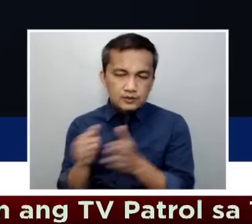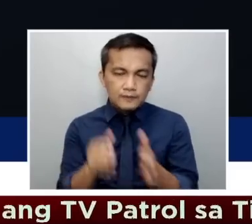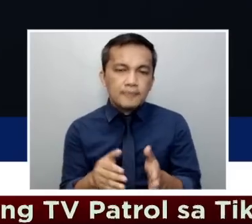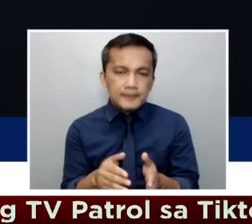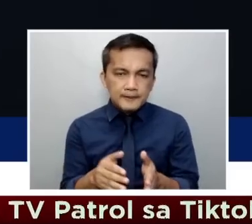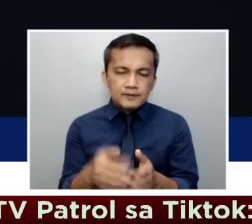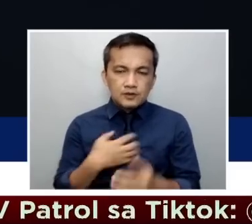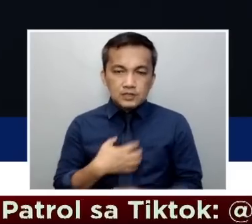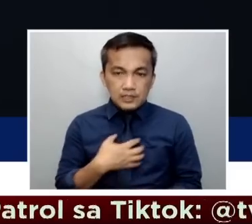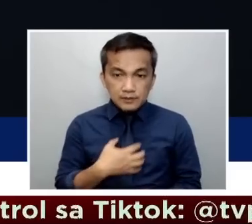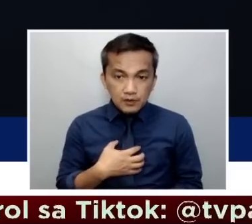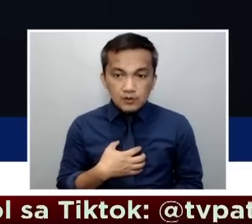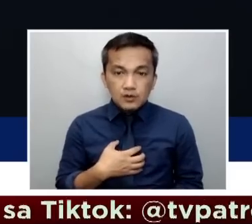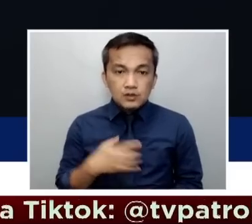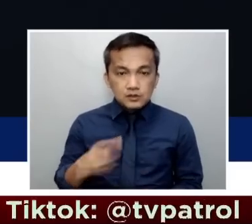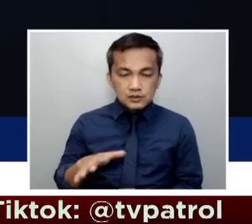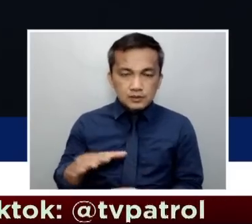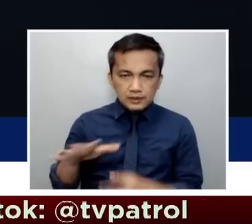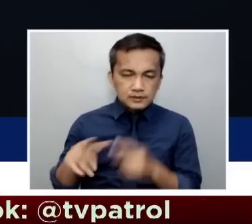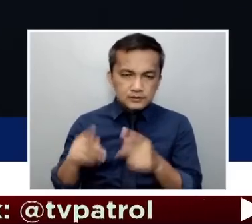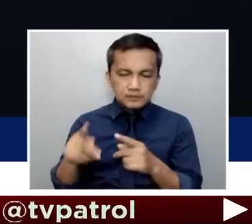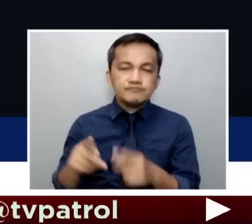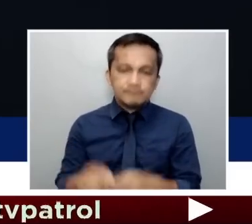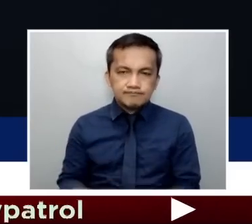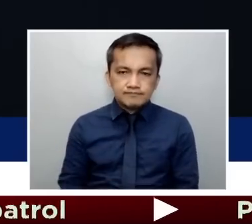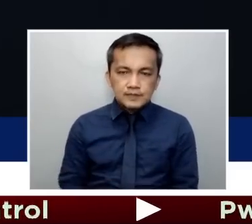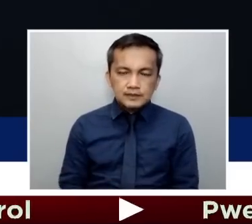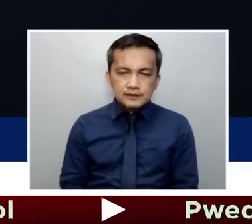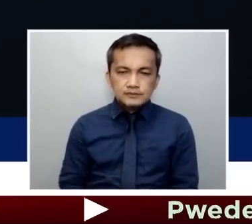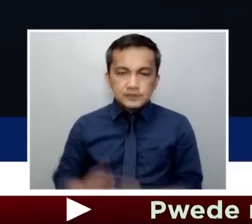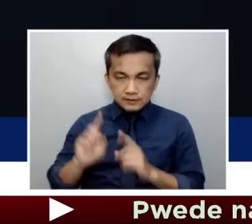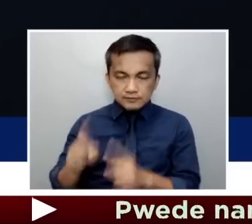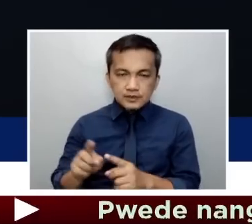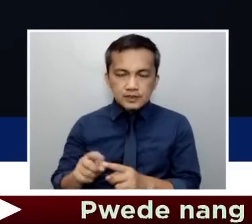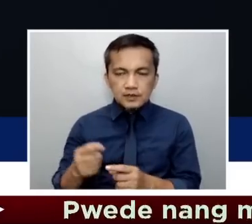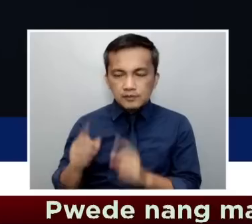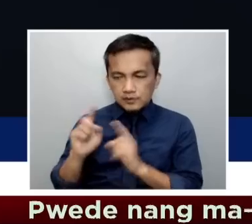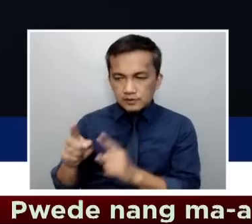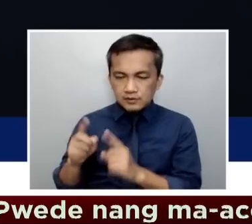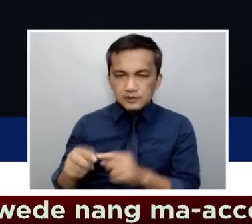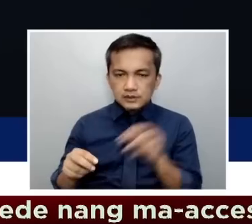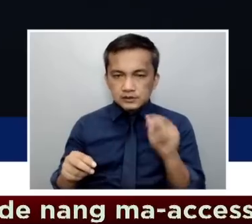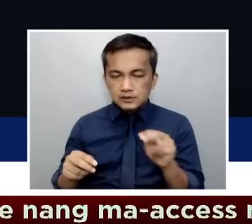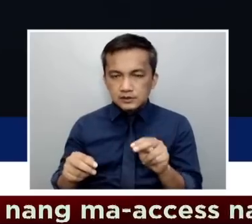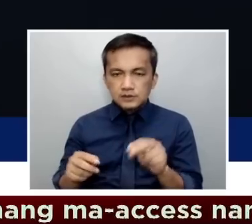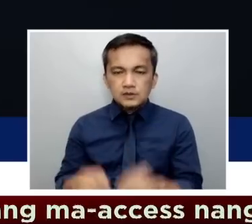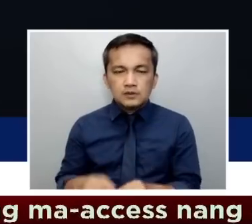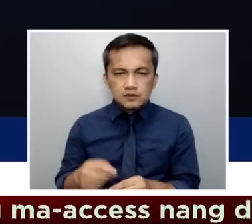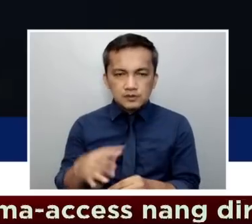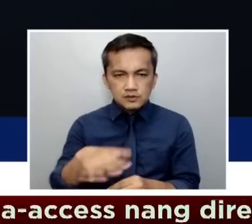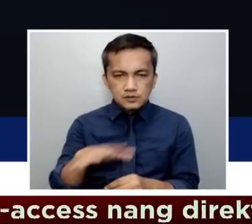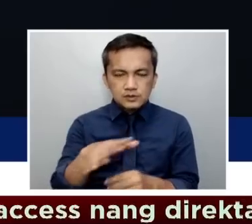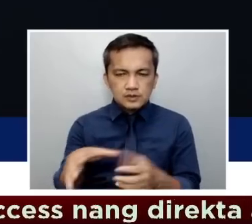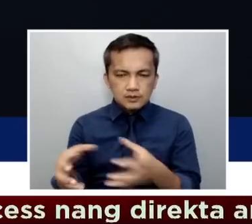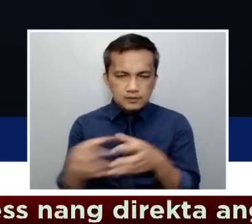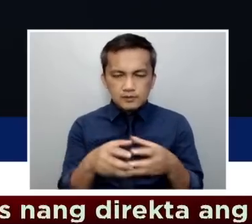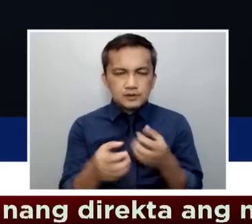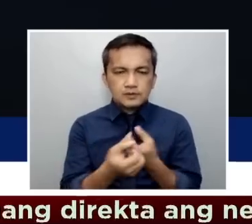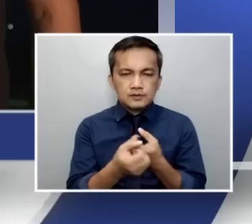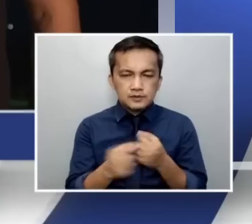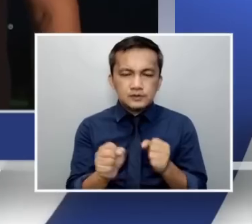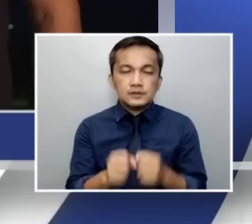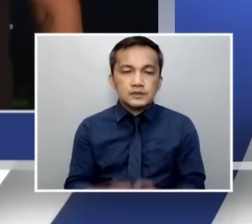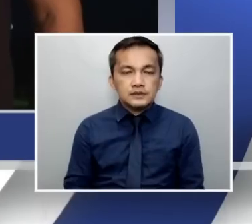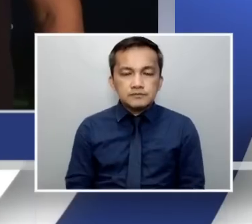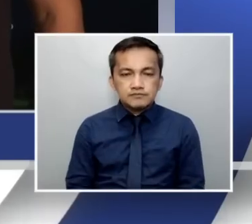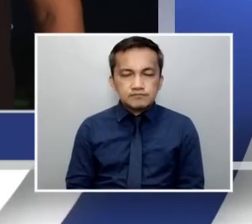reklamong yon ng mga residente, at may mga tumugon naman sa mga pangangailangan na yon ng mga evacuee, kabayan. At meron